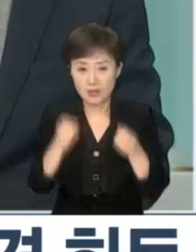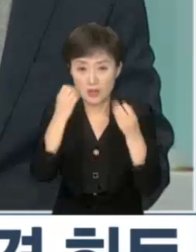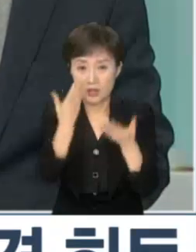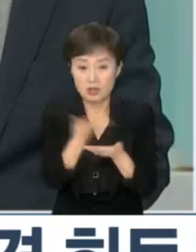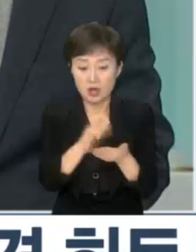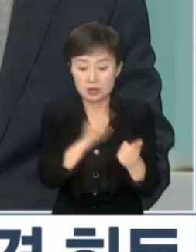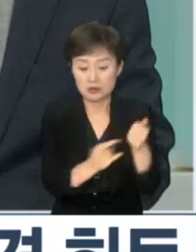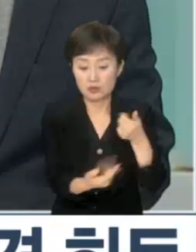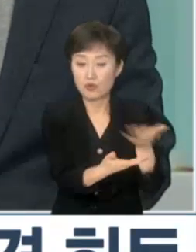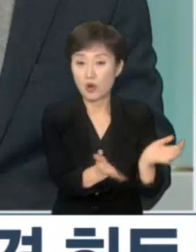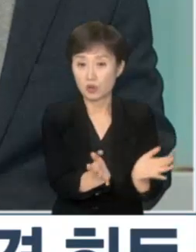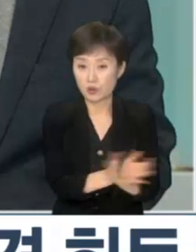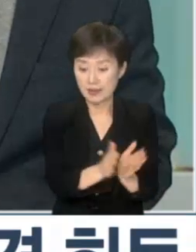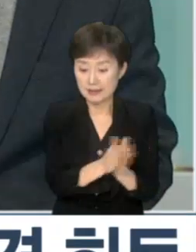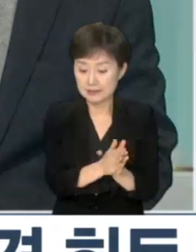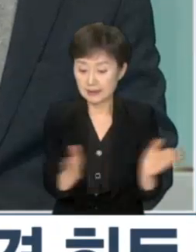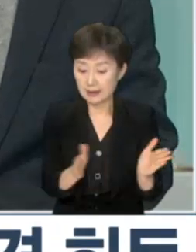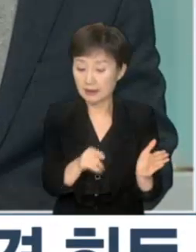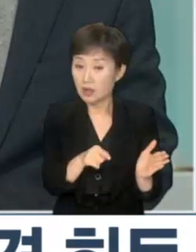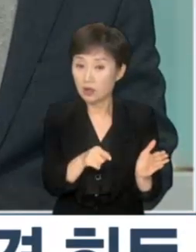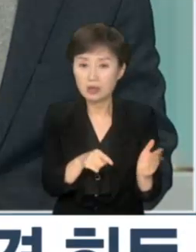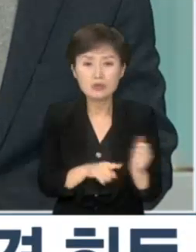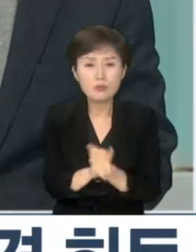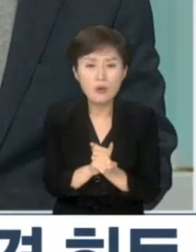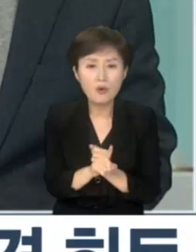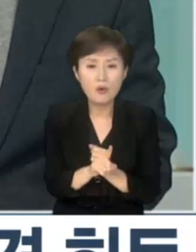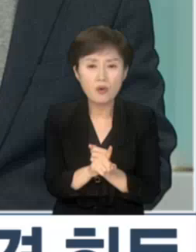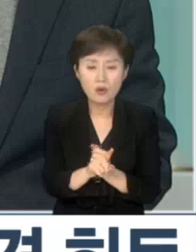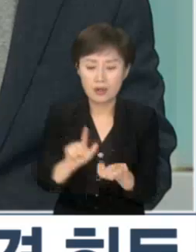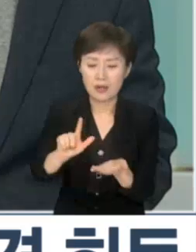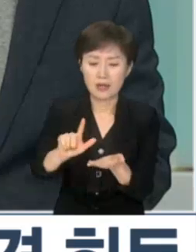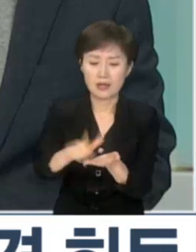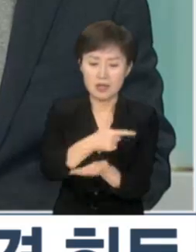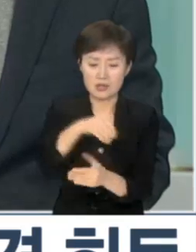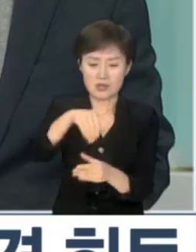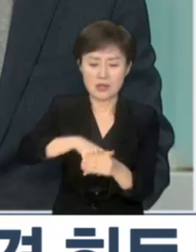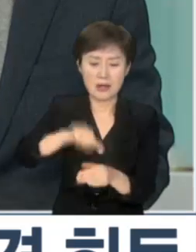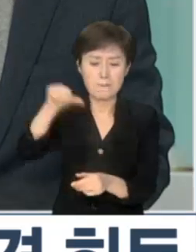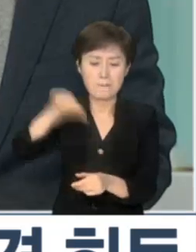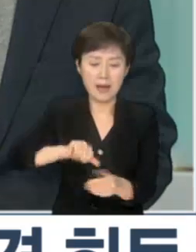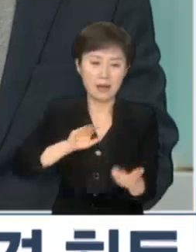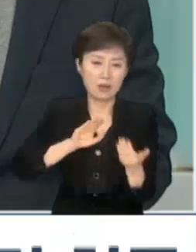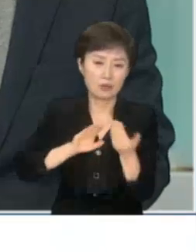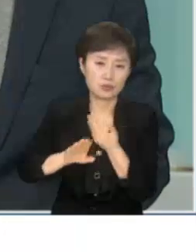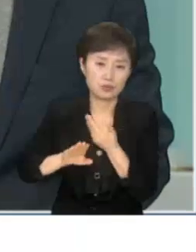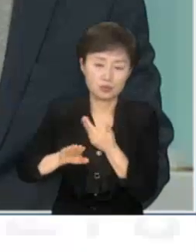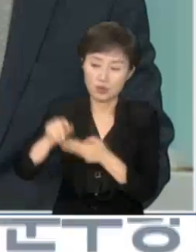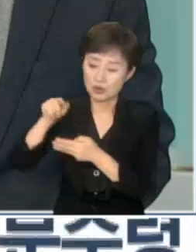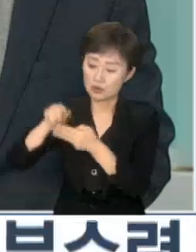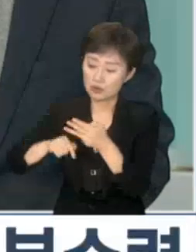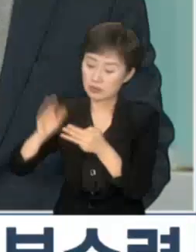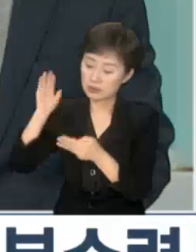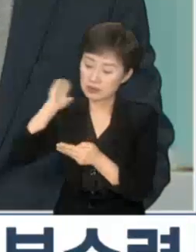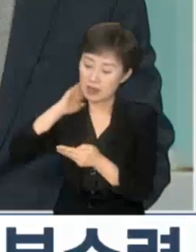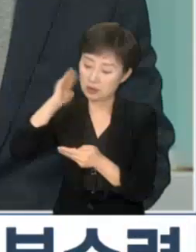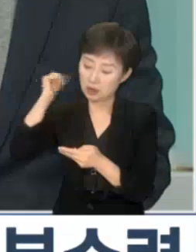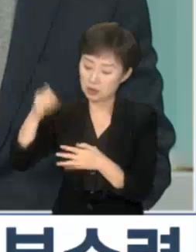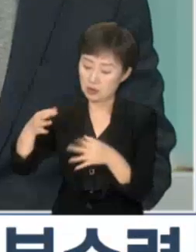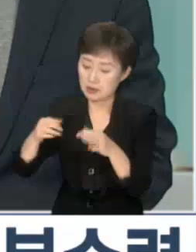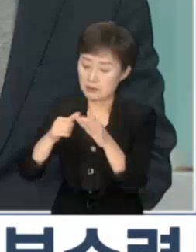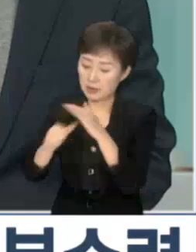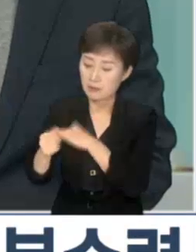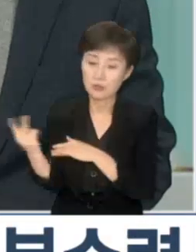혁신위가 출범한 이유는 그 강서 재보궐선거 참패 이후에 윤석열 대통령과 그